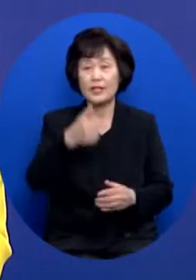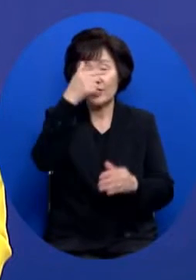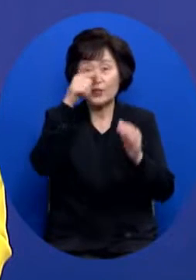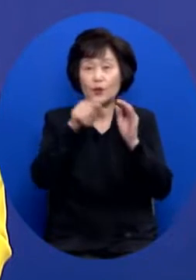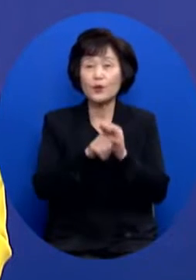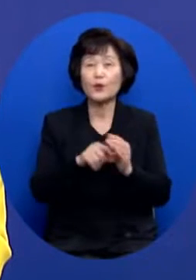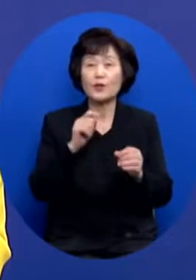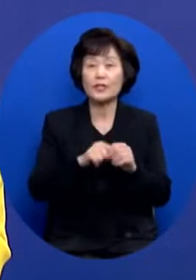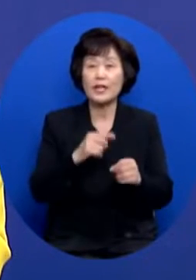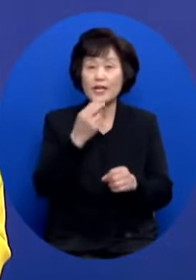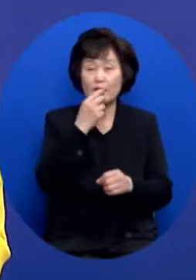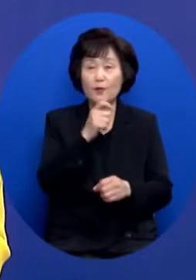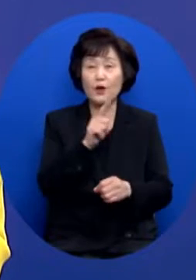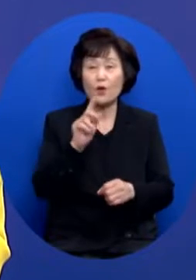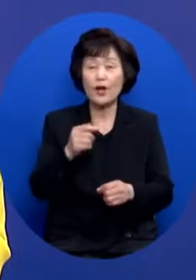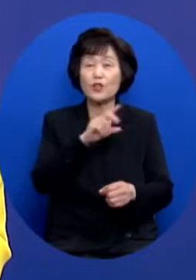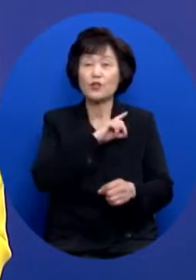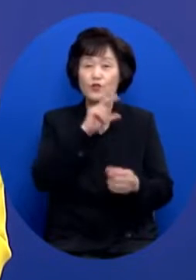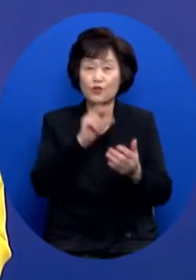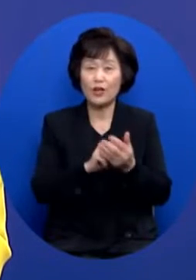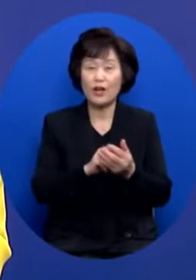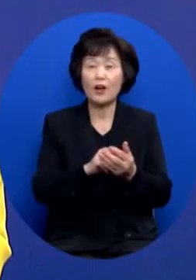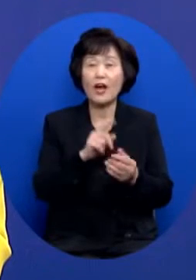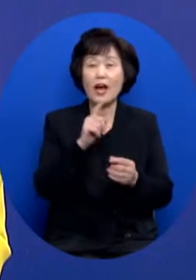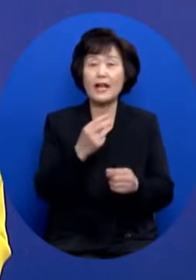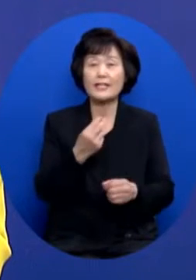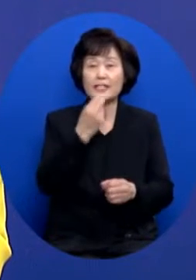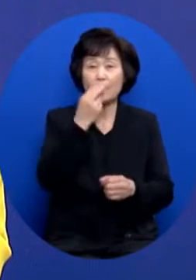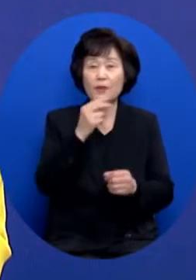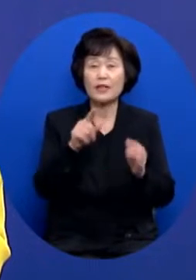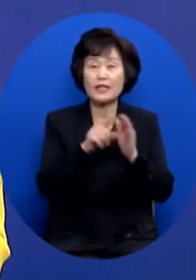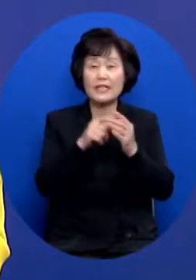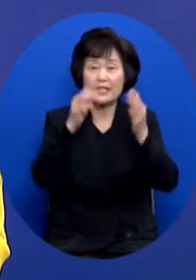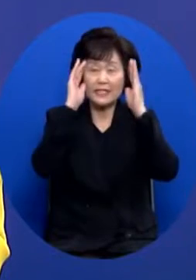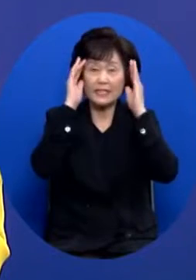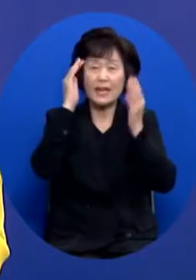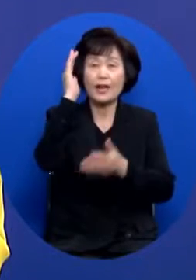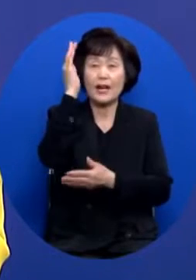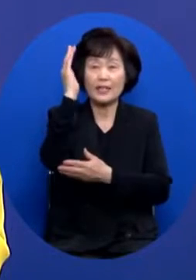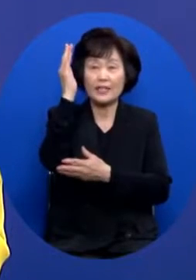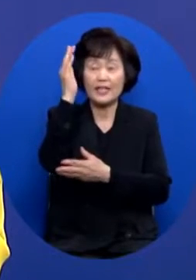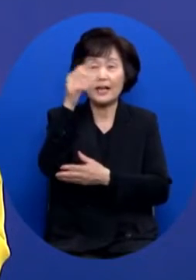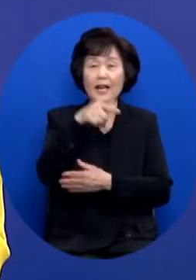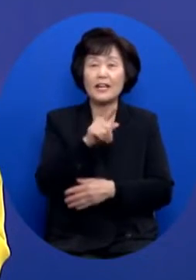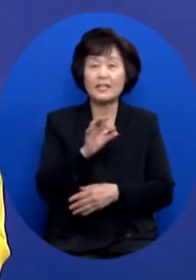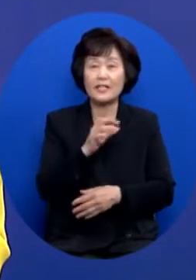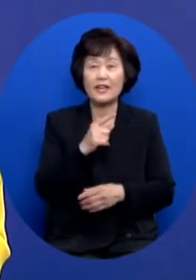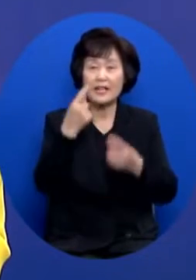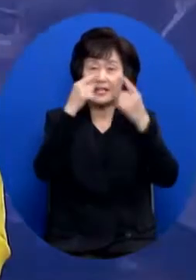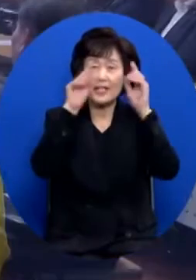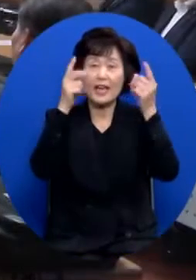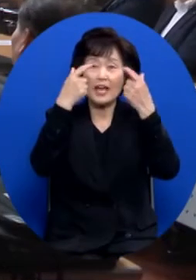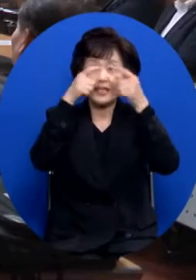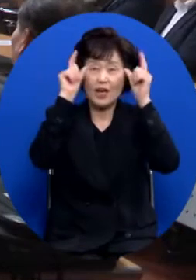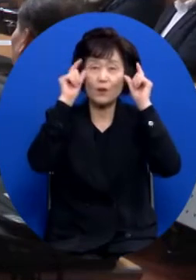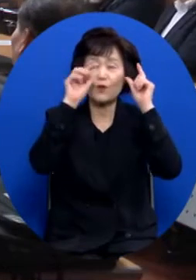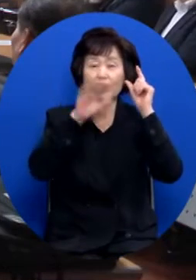기독교적 생명관을 주제로 한 생명의 파노라마 신학 강연회가 경안대학원 대학교에서 진행됐습니다.